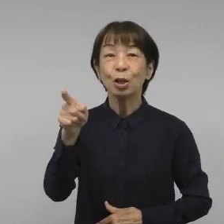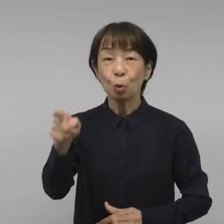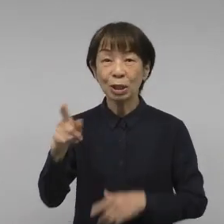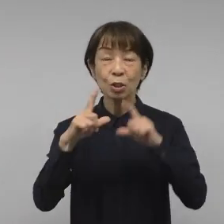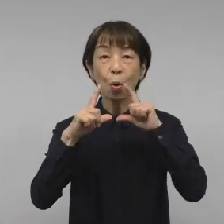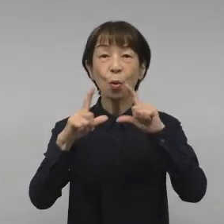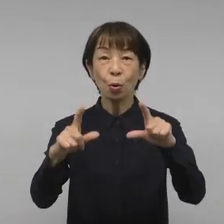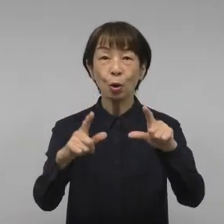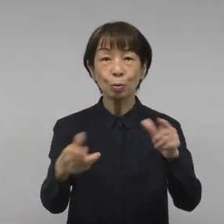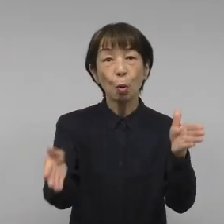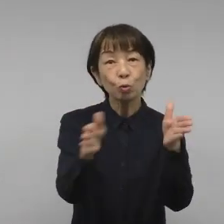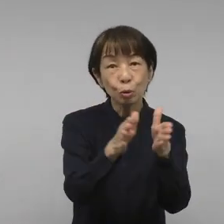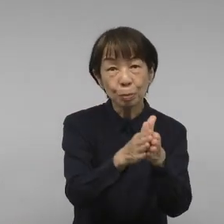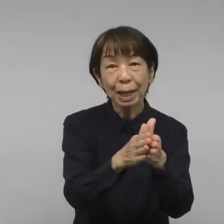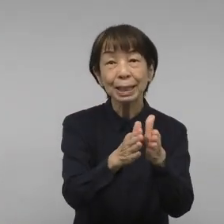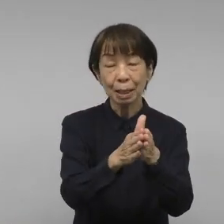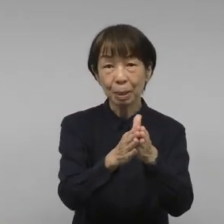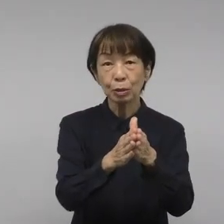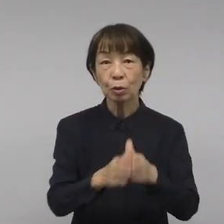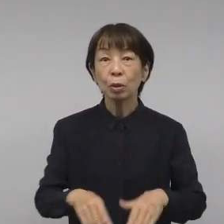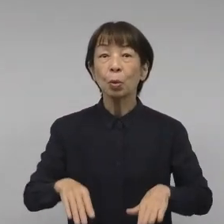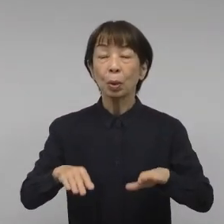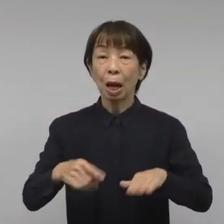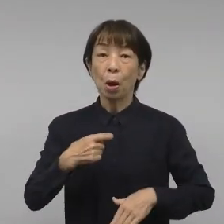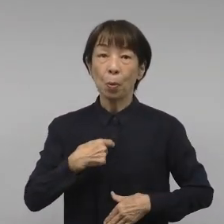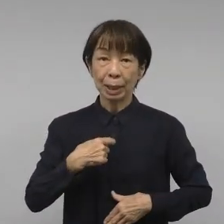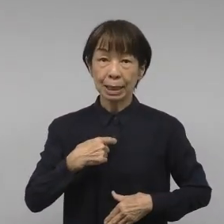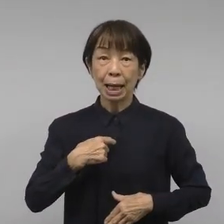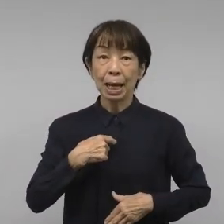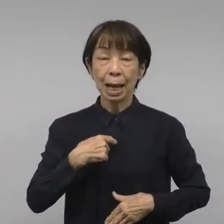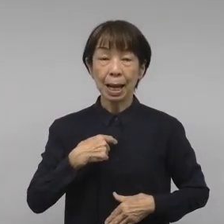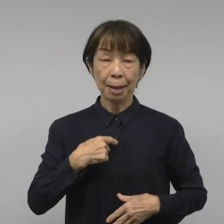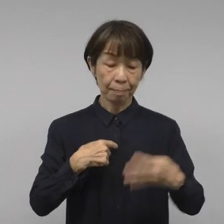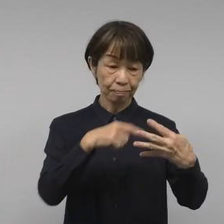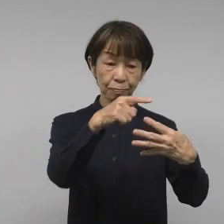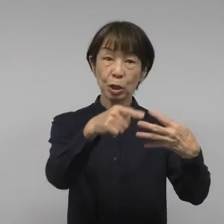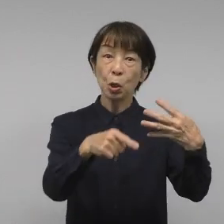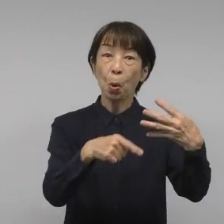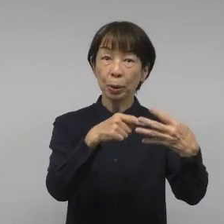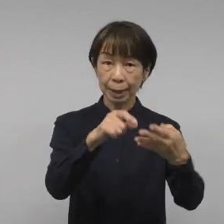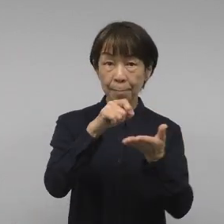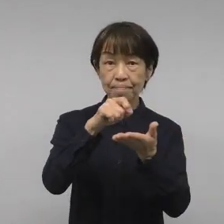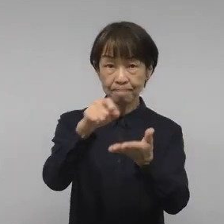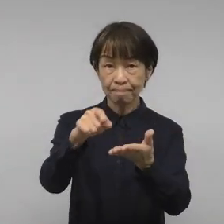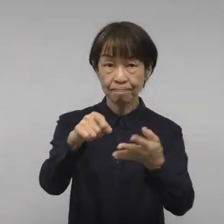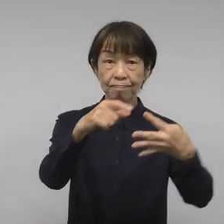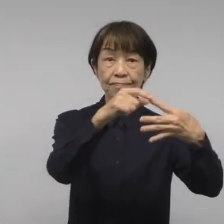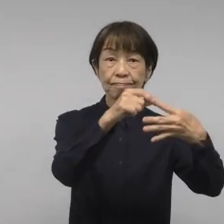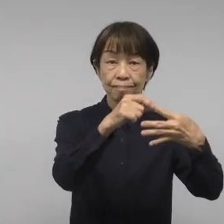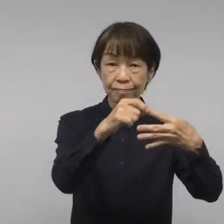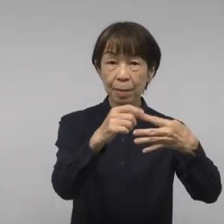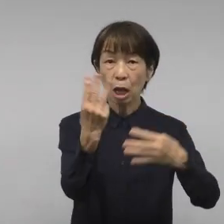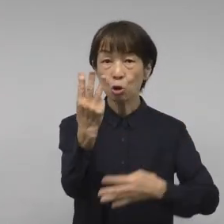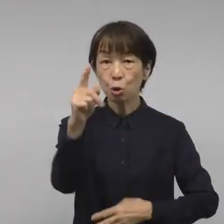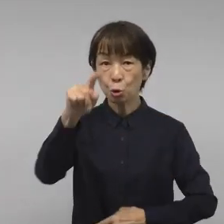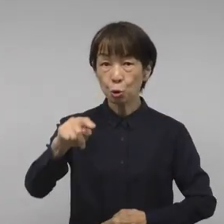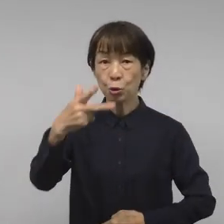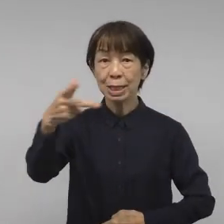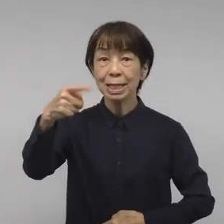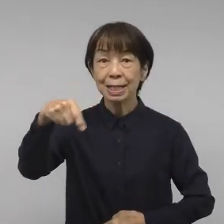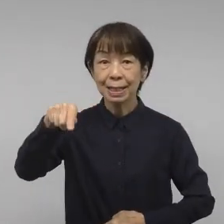。今日私からお話しする案件は3点、ごめんなさい4点でありまして、1点目がその友人